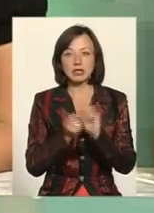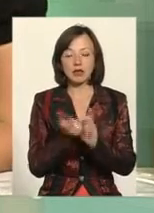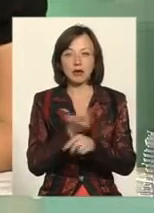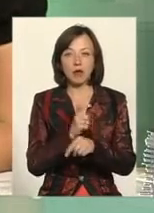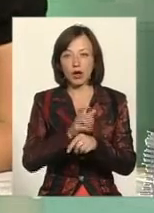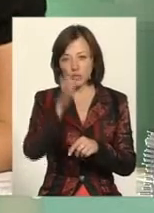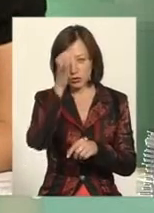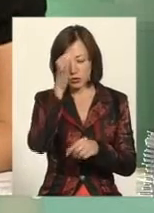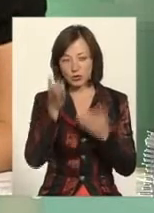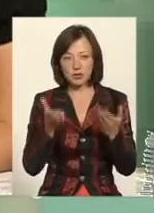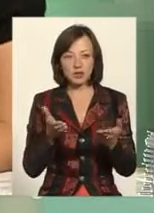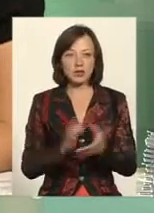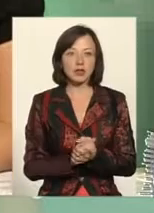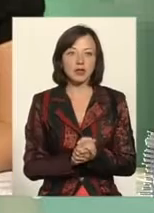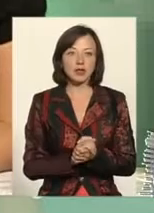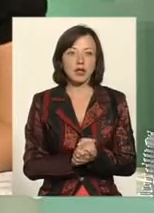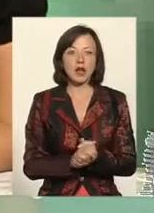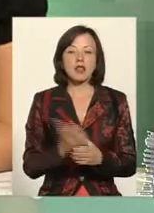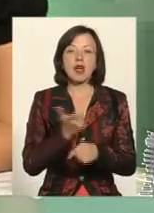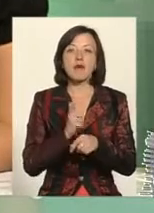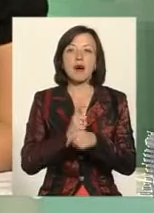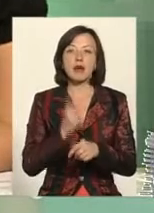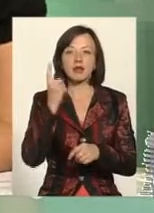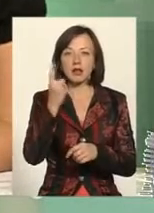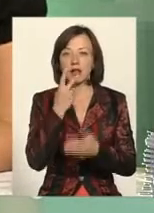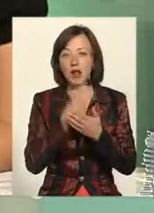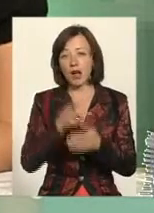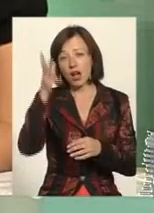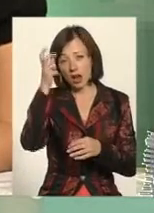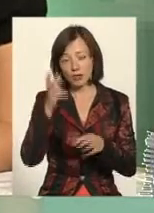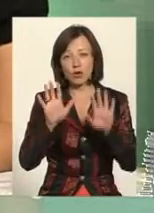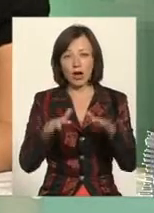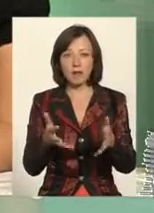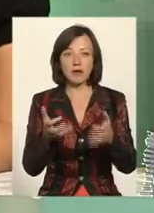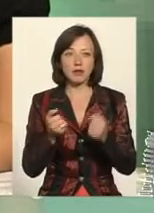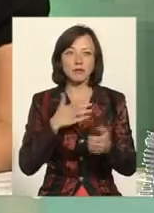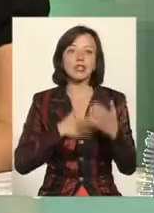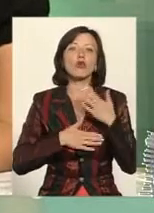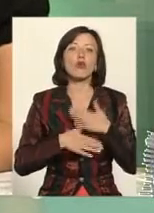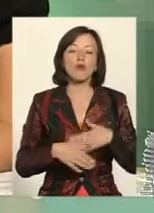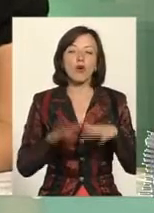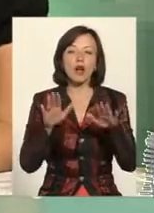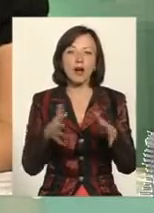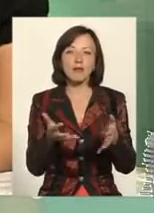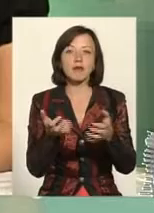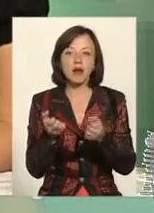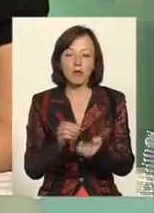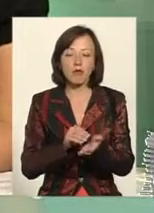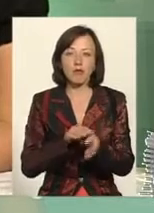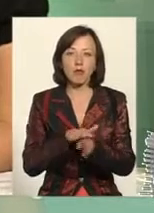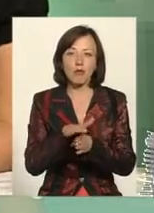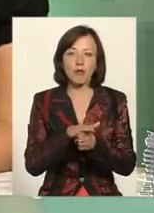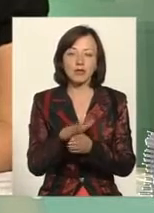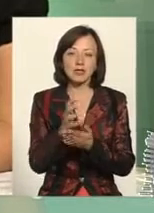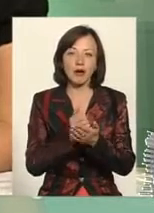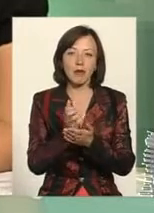розумніший, набагато далекоглядніший. Гречку нехай бере, задоволений, нехай поповнює свої запаси, в коморки